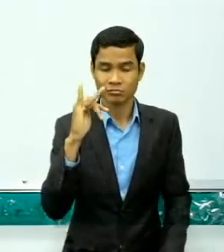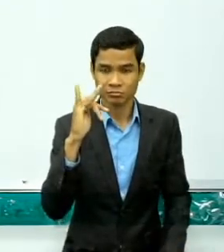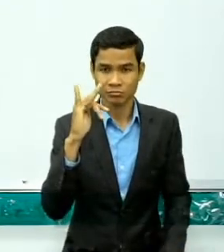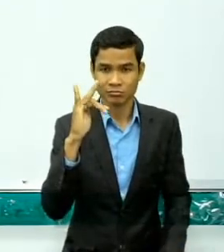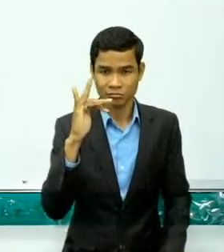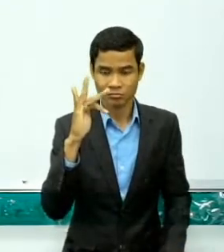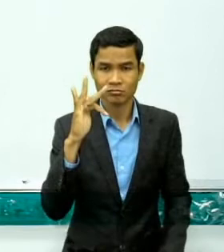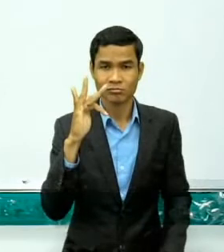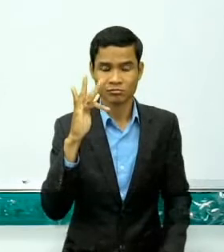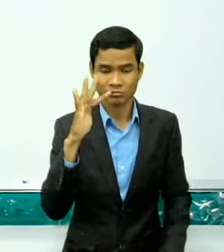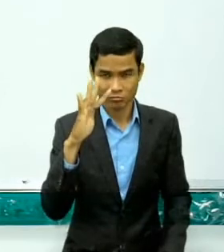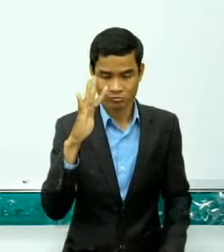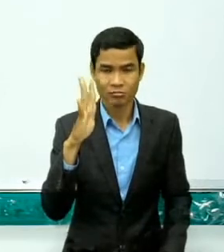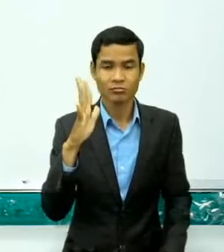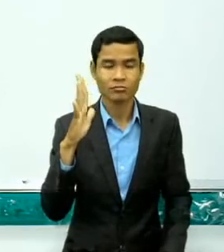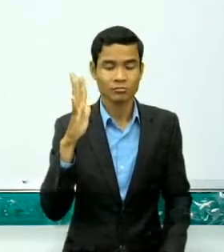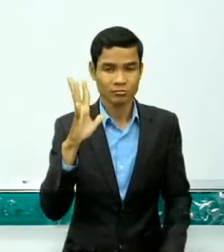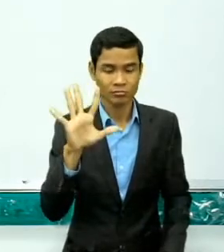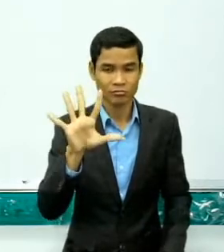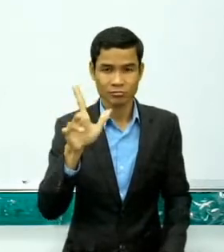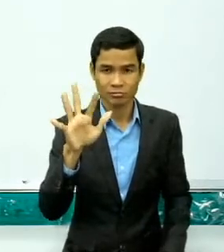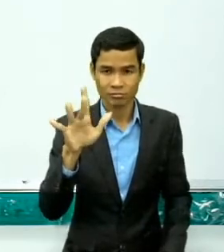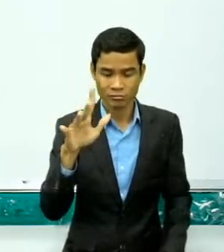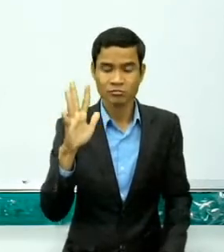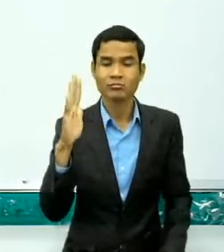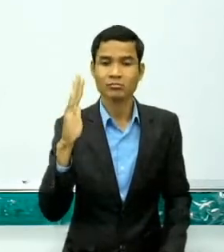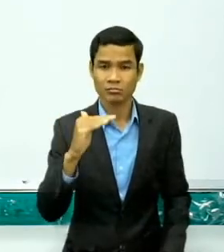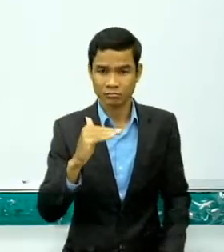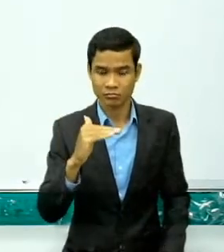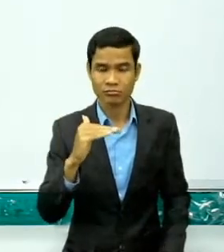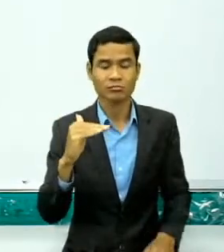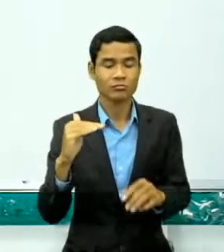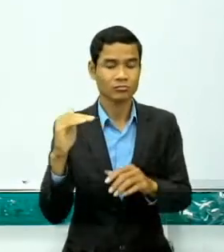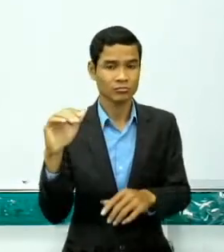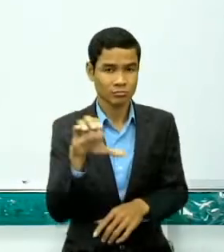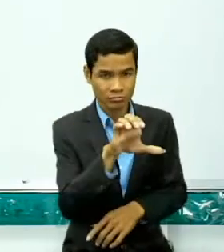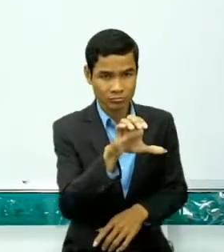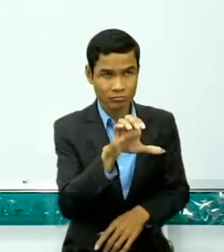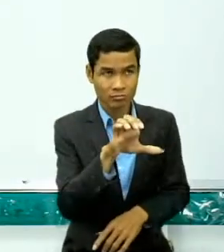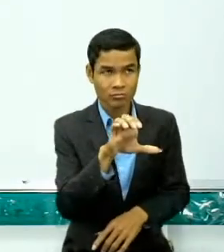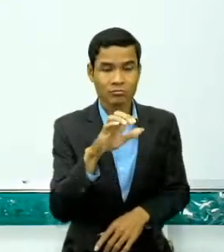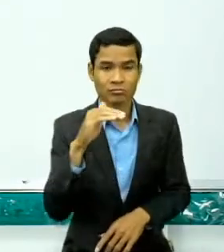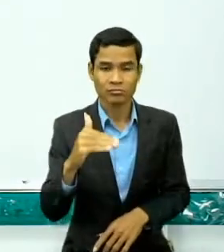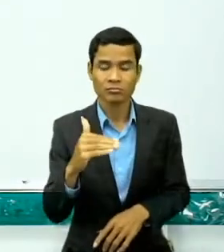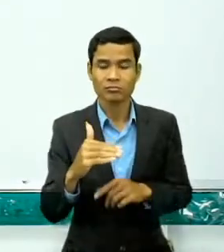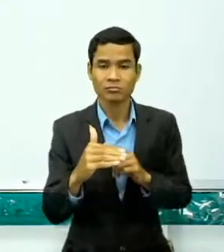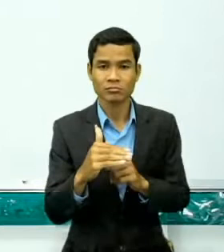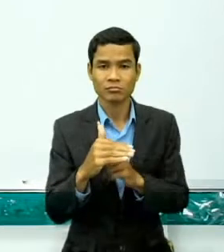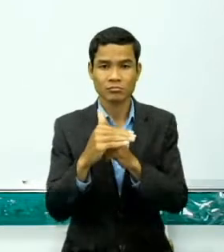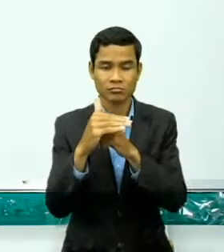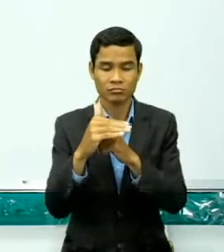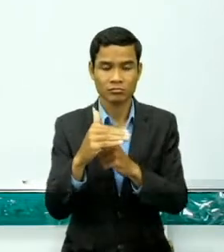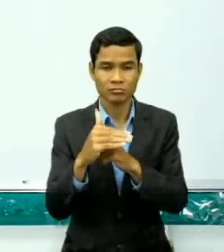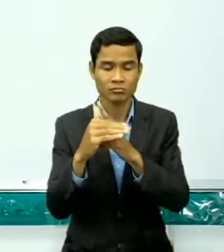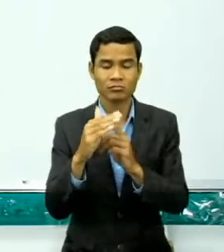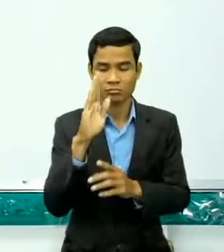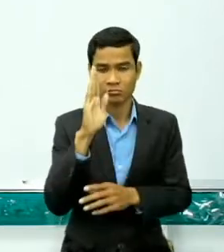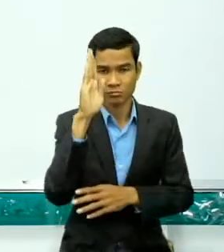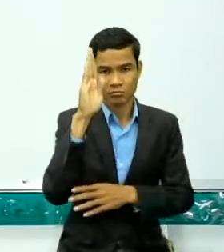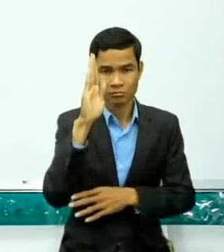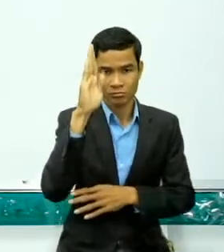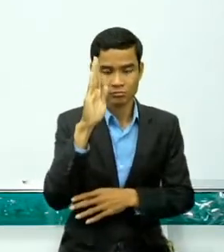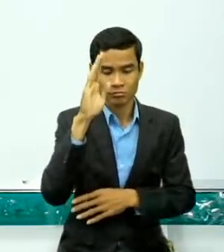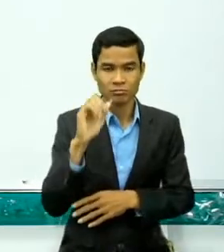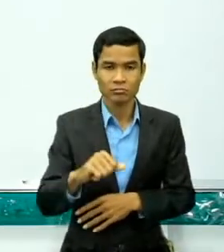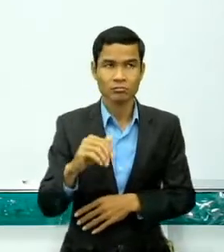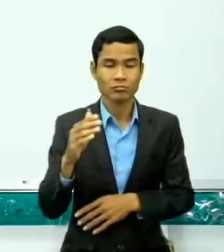លគឺអ្នកគ្រូចាកងកបែរទៅឆ្វេងចំណែកមេដៃគឺអ្នកគ្រូដាក់ត្រង់ណាចា